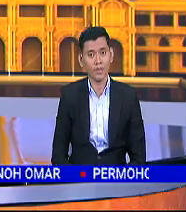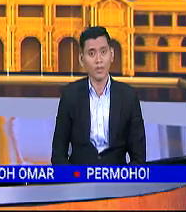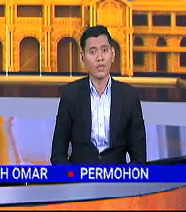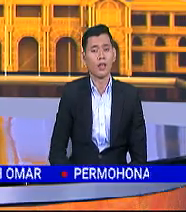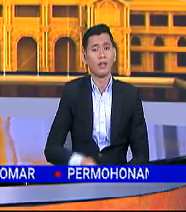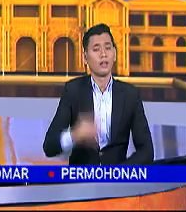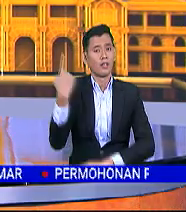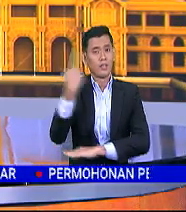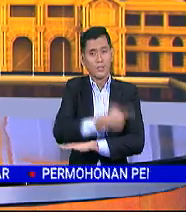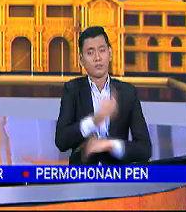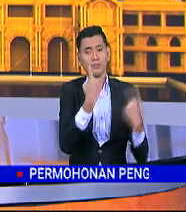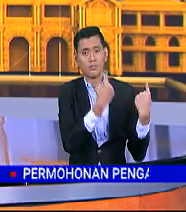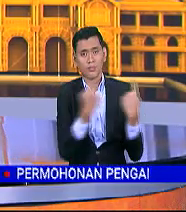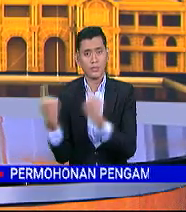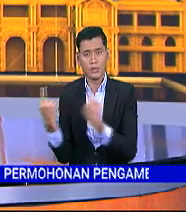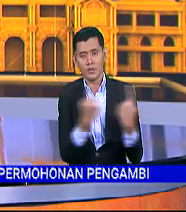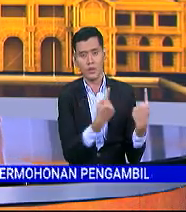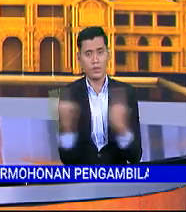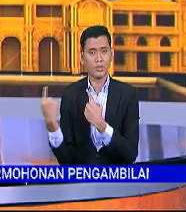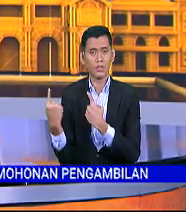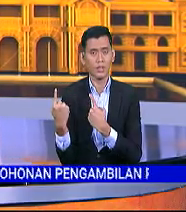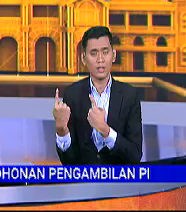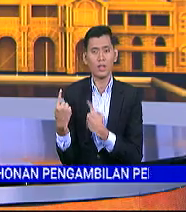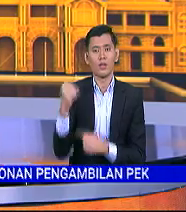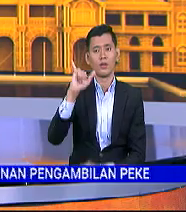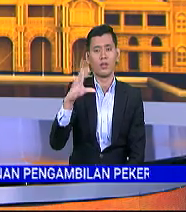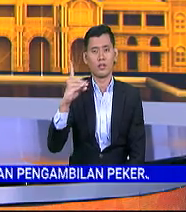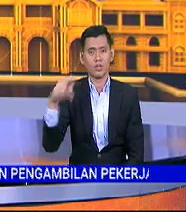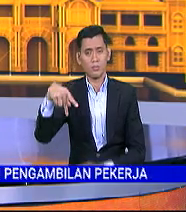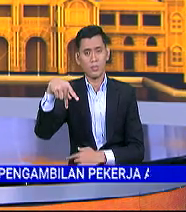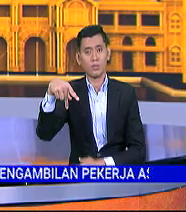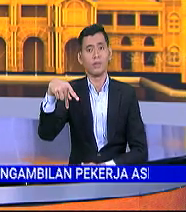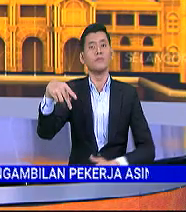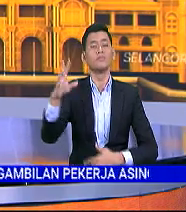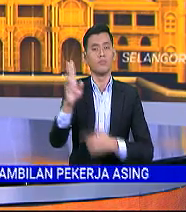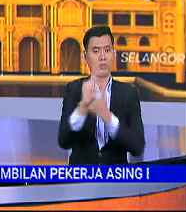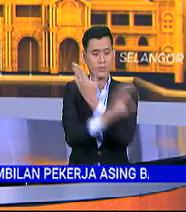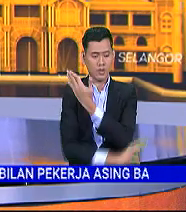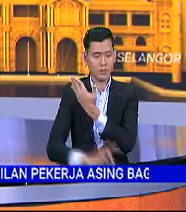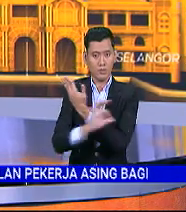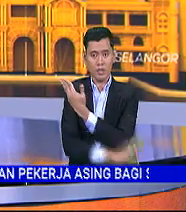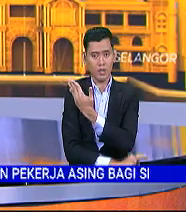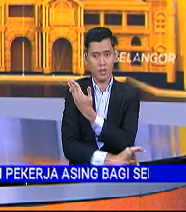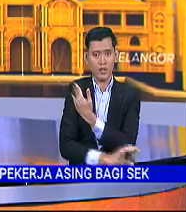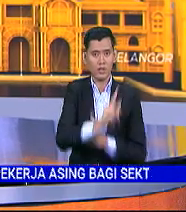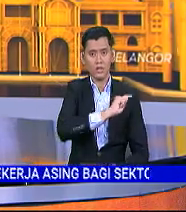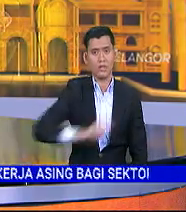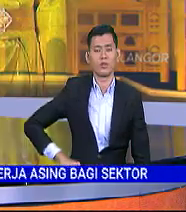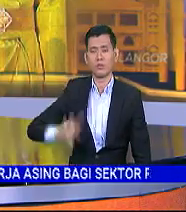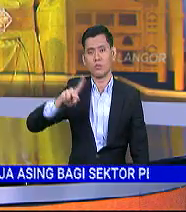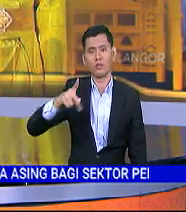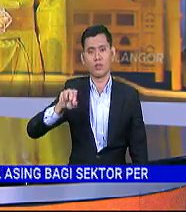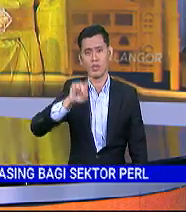Hari keputeraan yang di Pertuan Besar Negeri Sembilan, Tuanku Mukhris Ibni Almarhum Tuanku Munawir tahun ini disambut